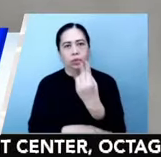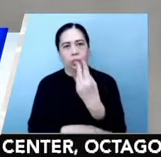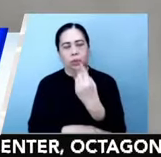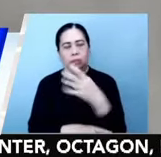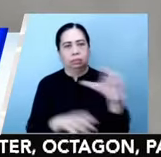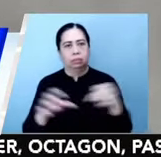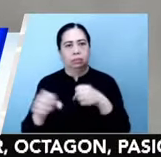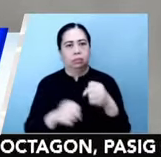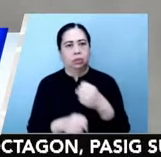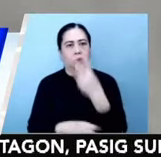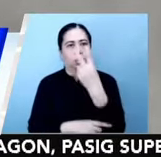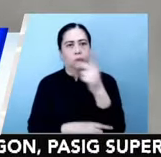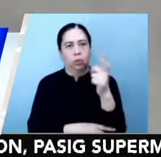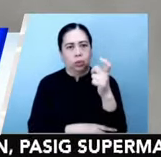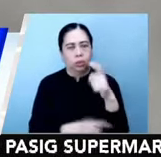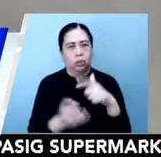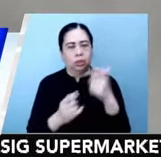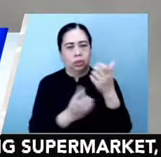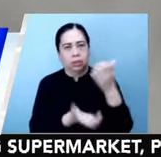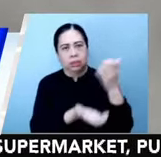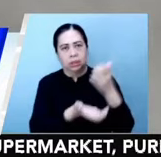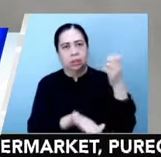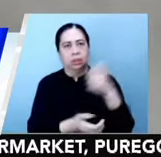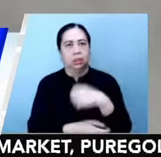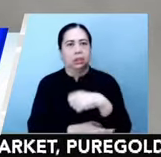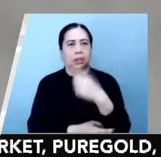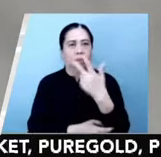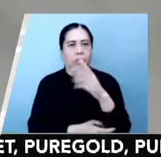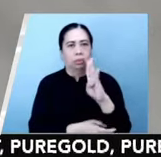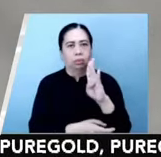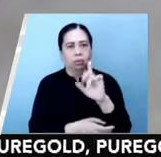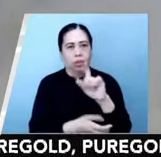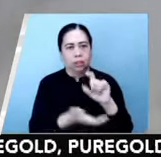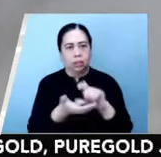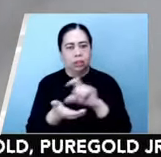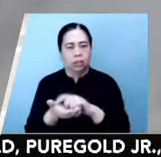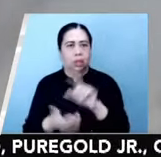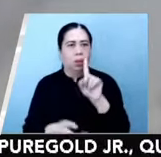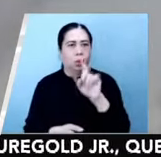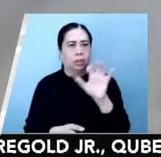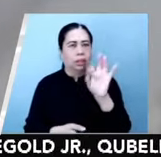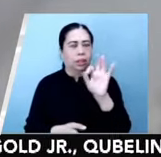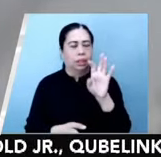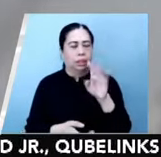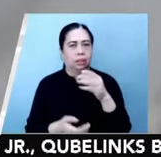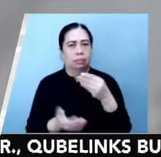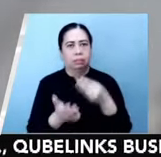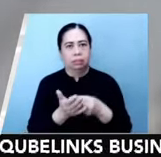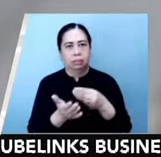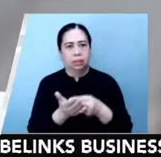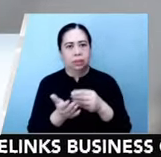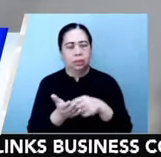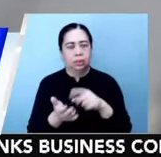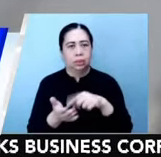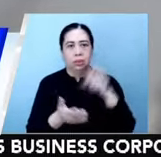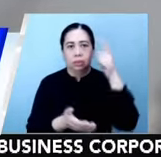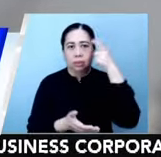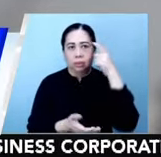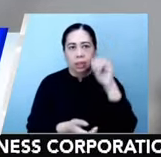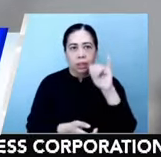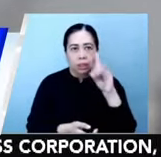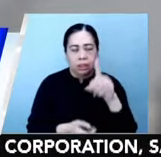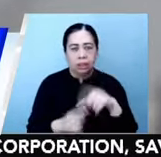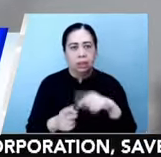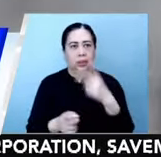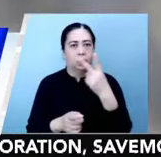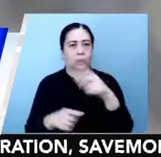baril, tatlong magazine at ilang bala. Mayroon din ang 119,000 pesos na boodle money, mga government ID, dalawang motorsiklo at